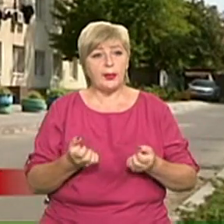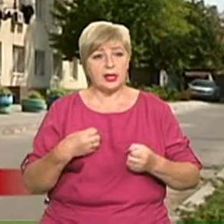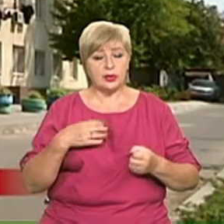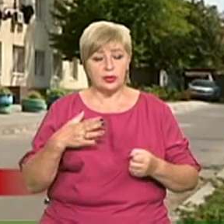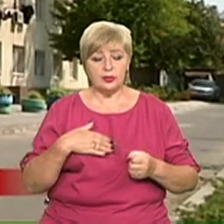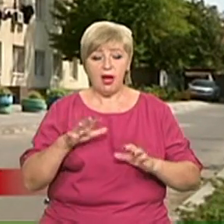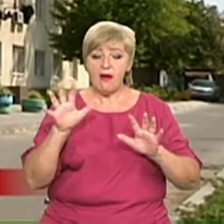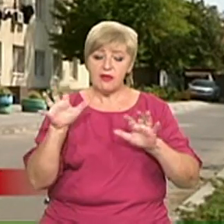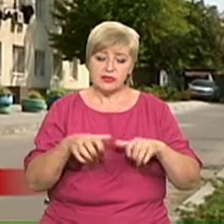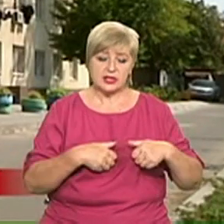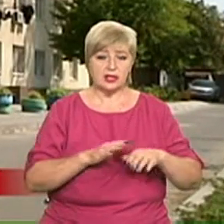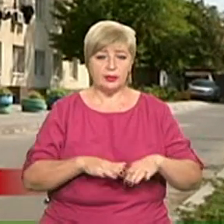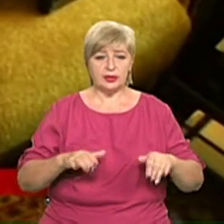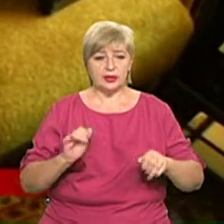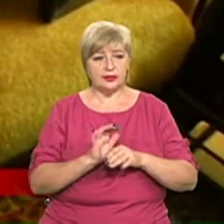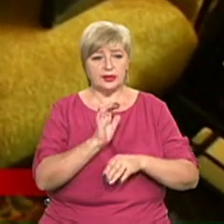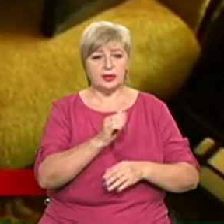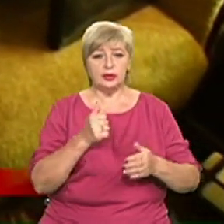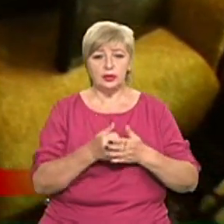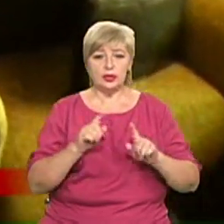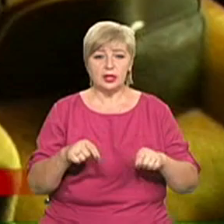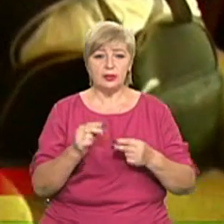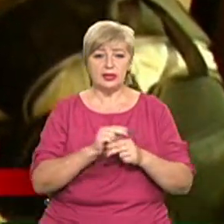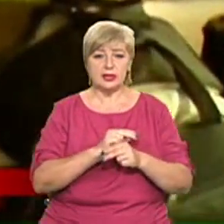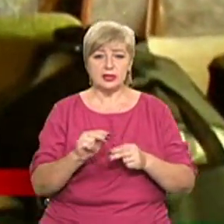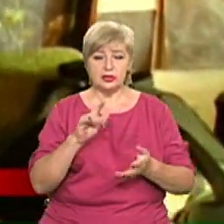та відправили до реабілітаційного центру.